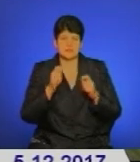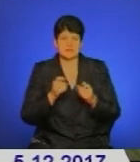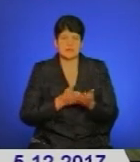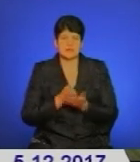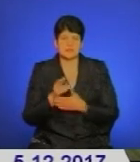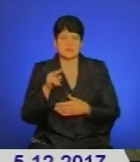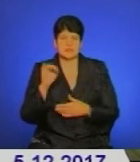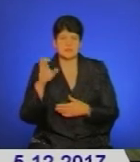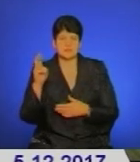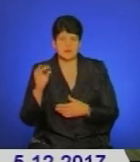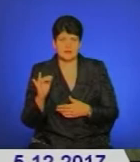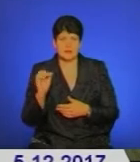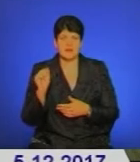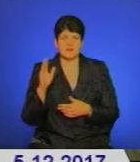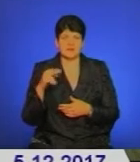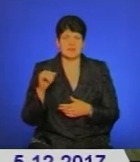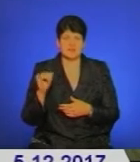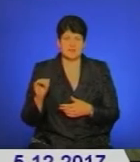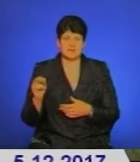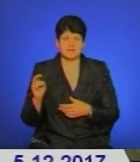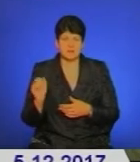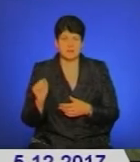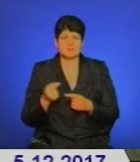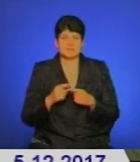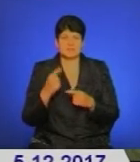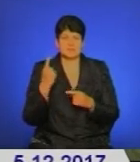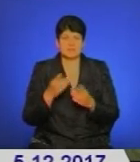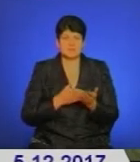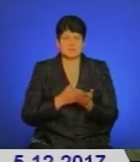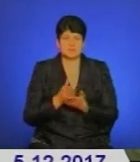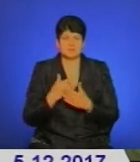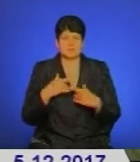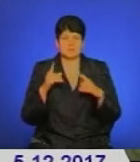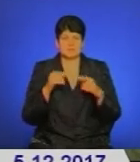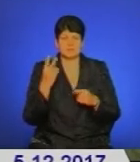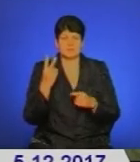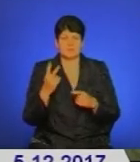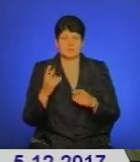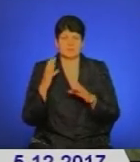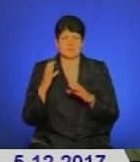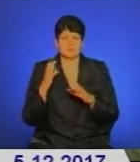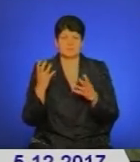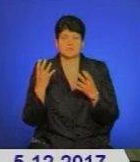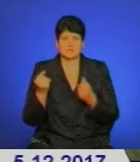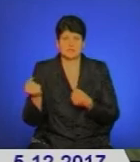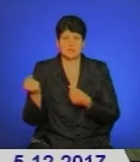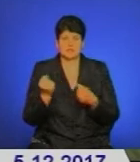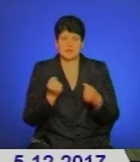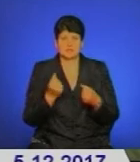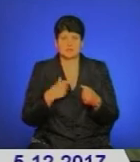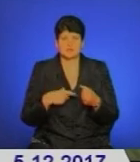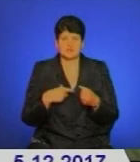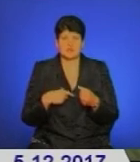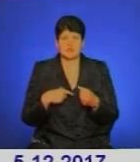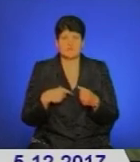Авдіївка, Мар'їнка, Курахово. Це один із маршрутів. Ми їдемо двома бусами. З собою ще ми тягнемо